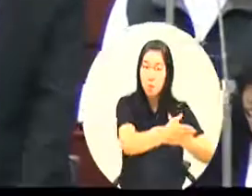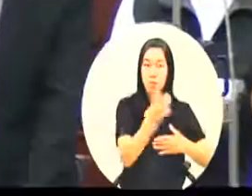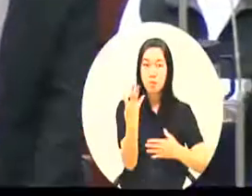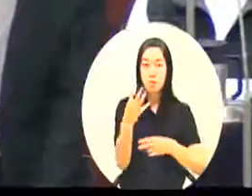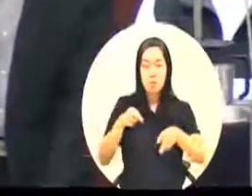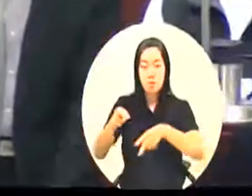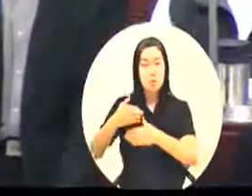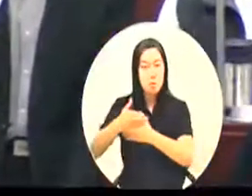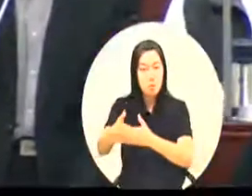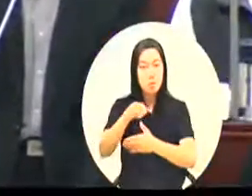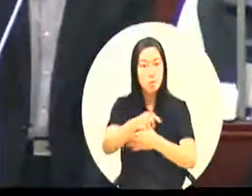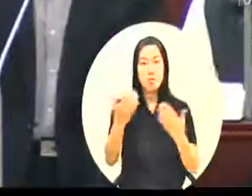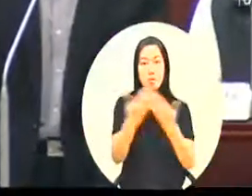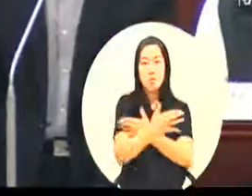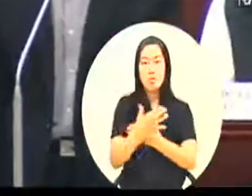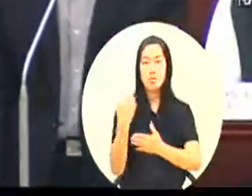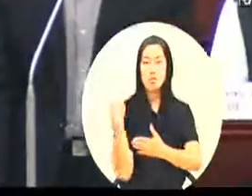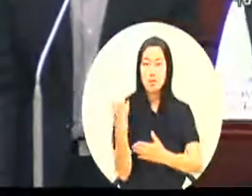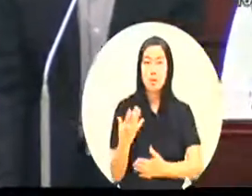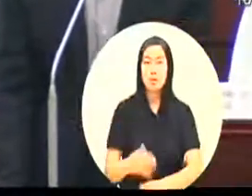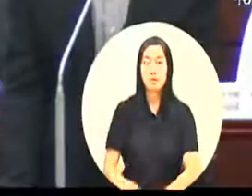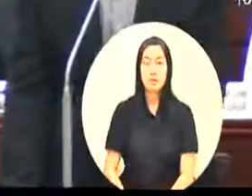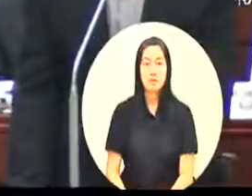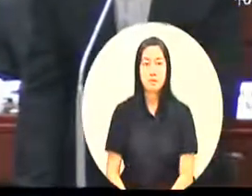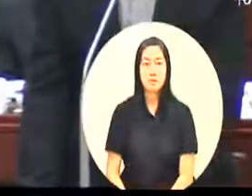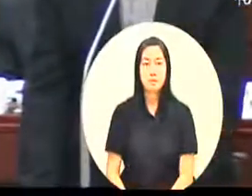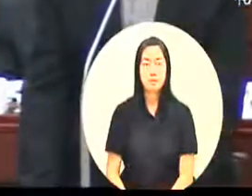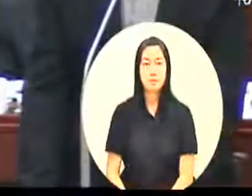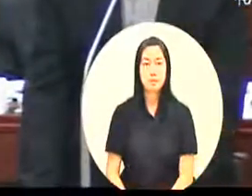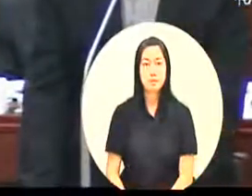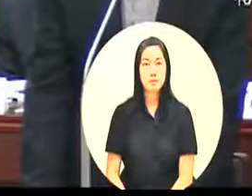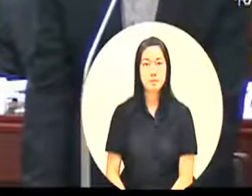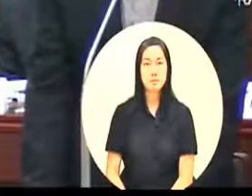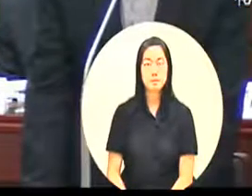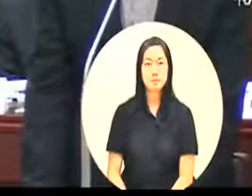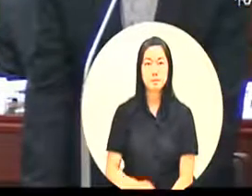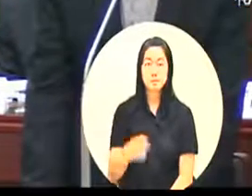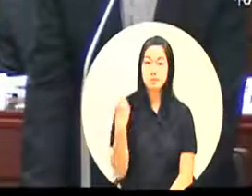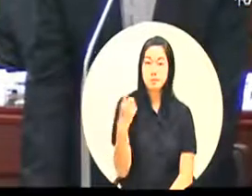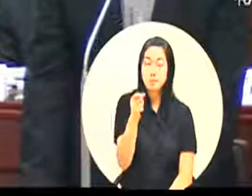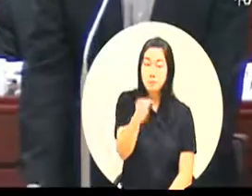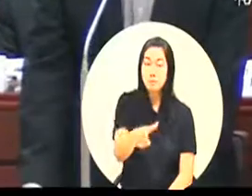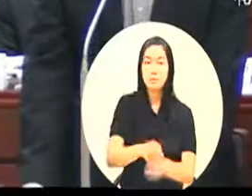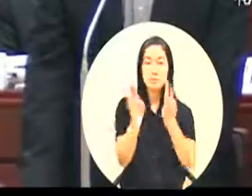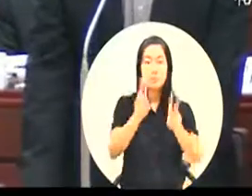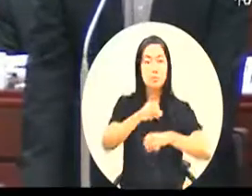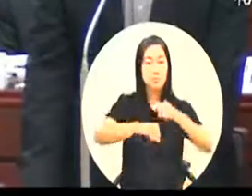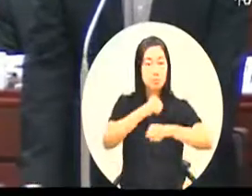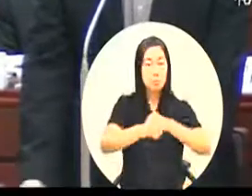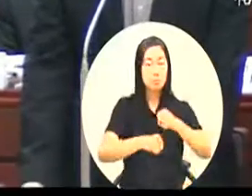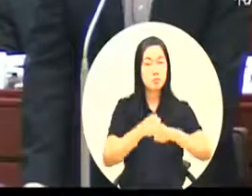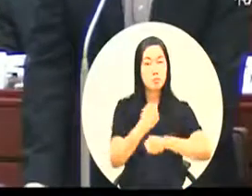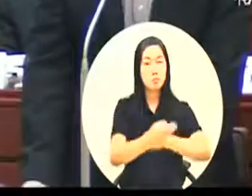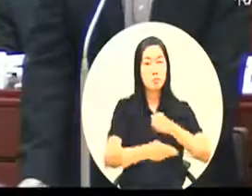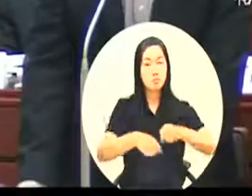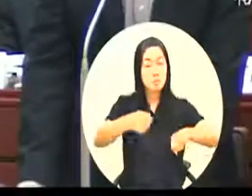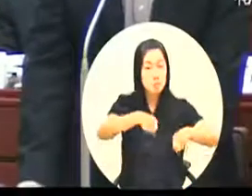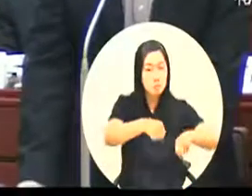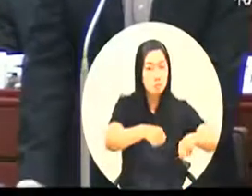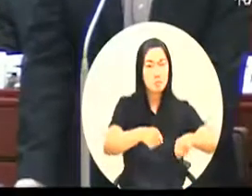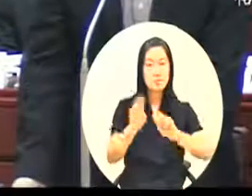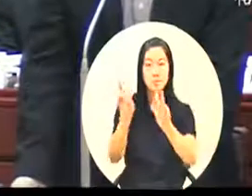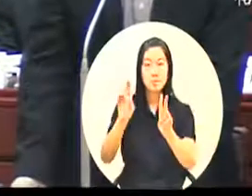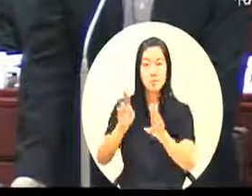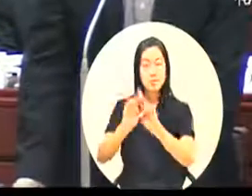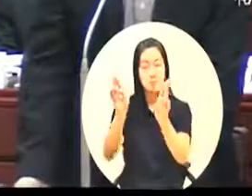这些老旧的部分汰换，以及就是新购这些电动二轮车，含电动机车跟电